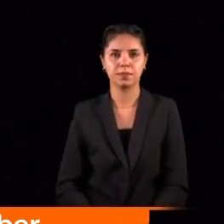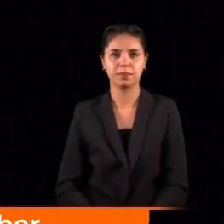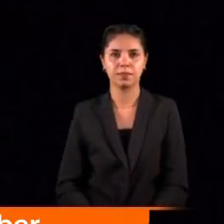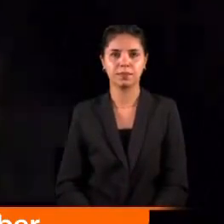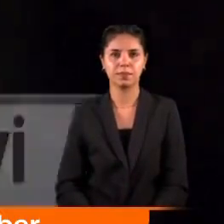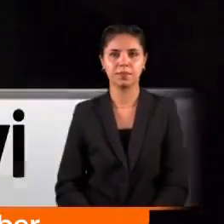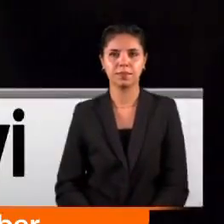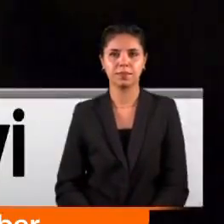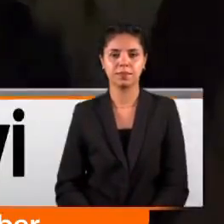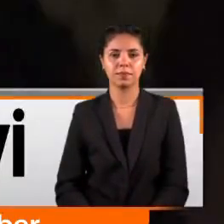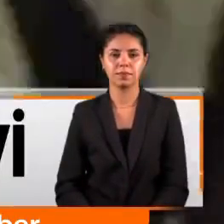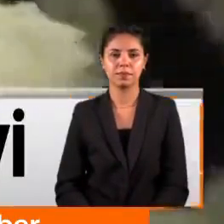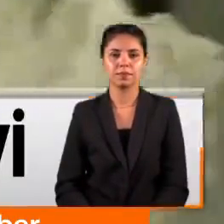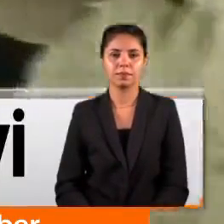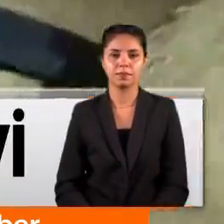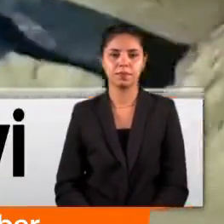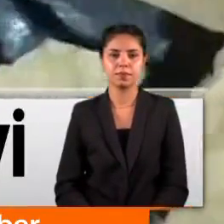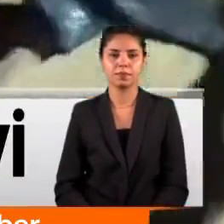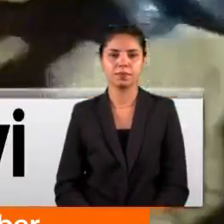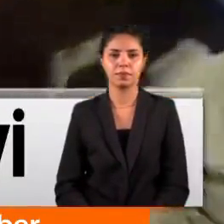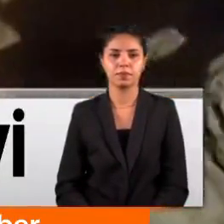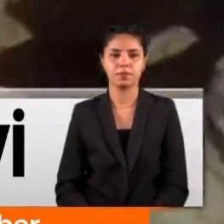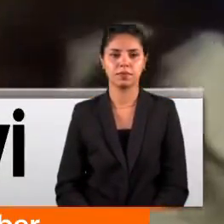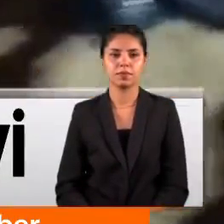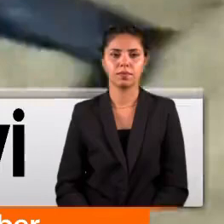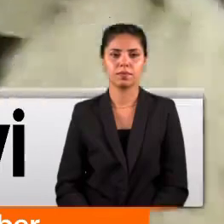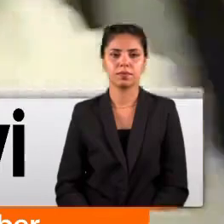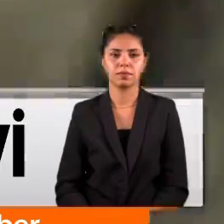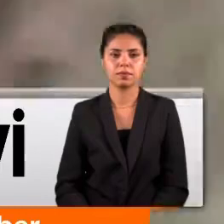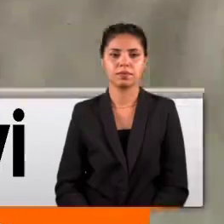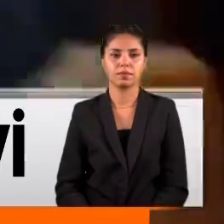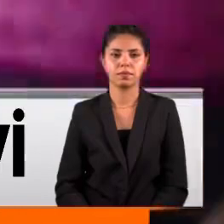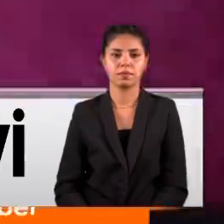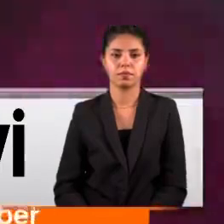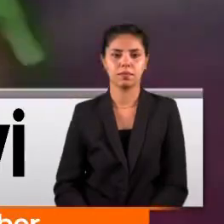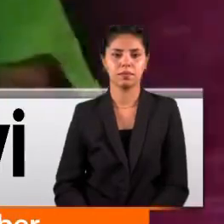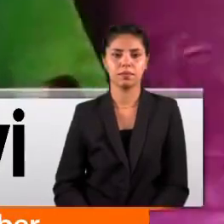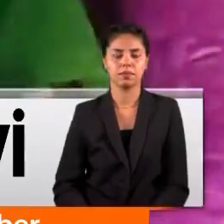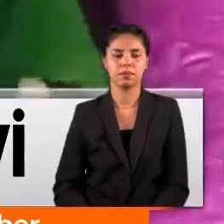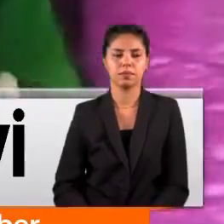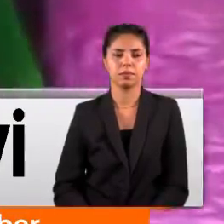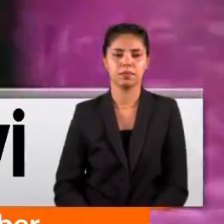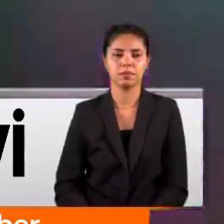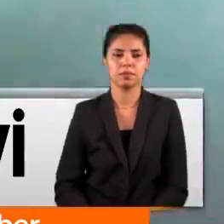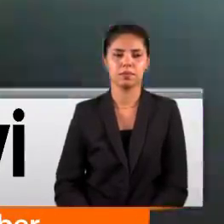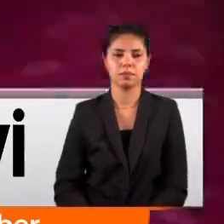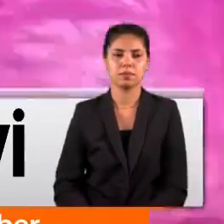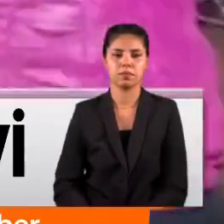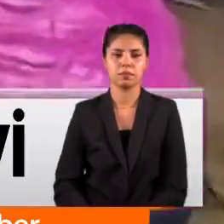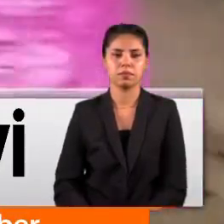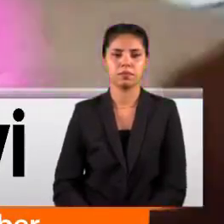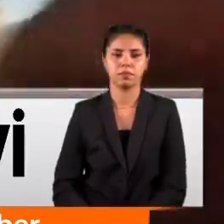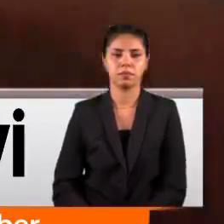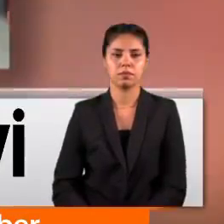Ya kampımız 1040 kamp şu an, bayağı mağaranın diğer yerlerinden farklı olarak kuru bir kamp. Kampımız biraz dağınık, karışık, çok